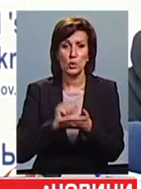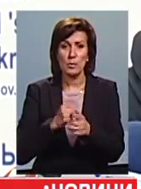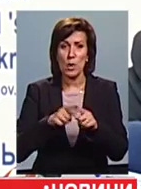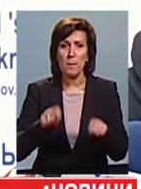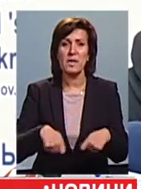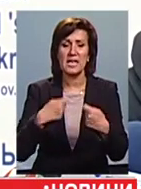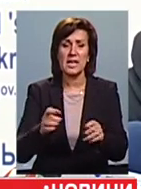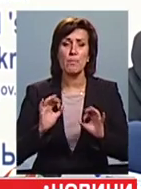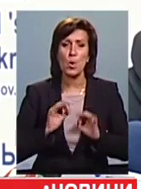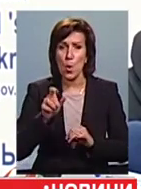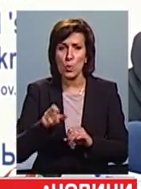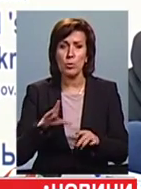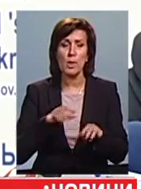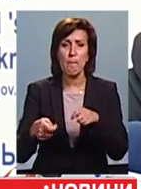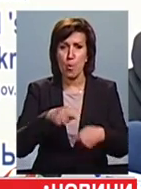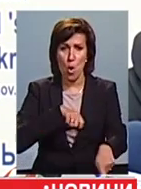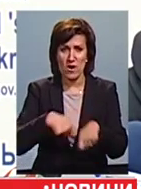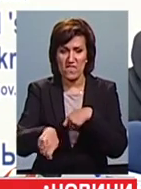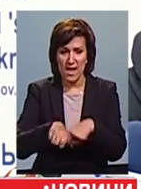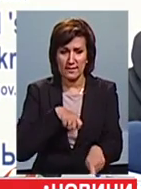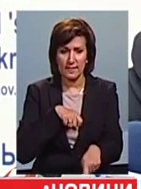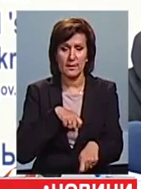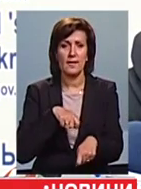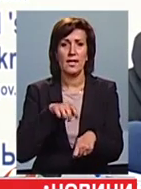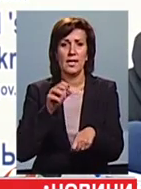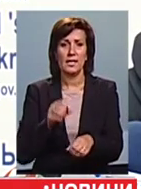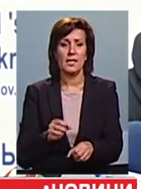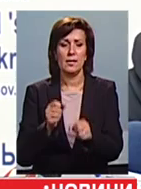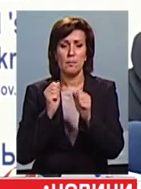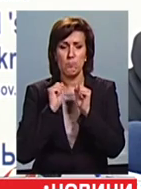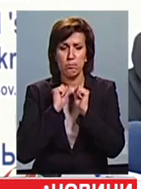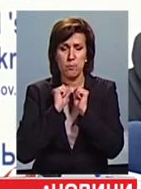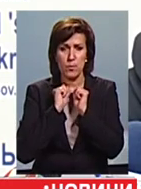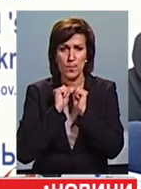якому передавали йому прокурори, були порвані та